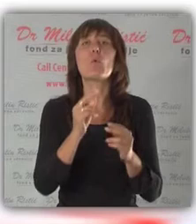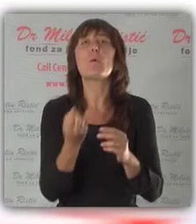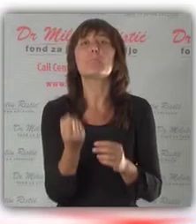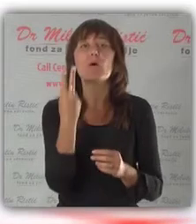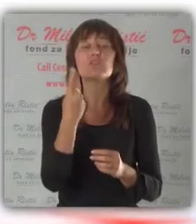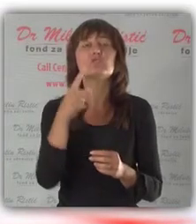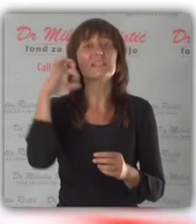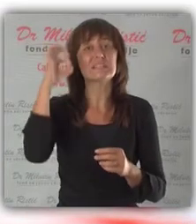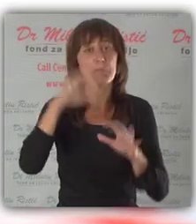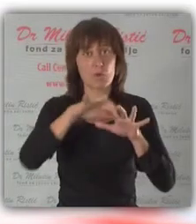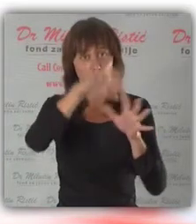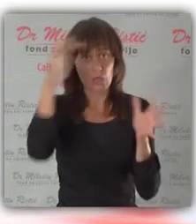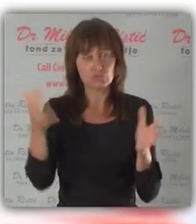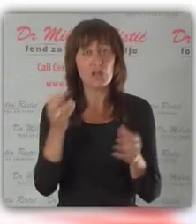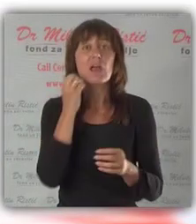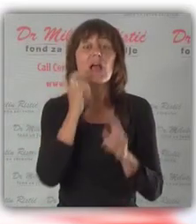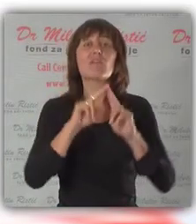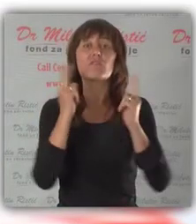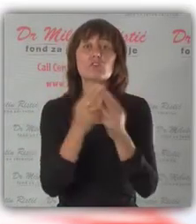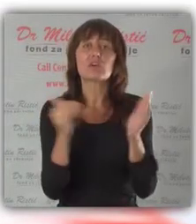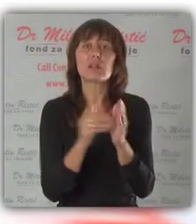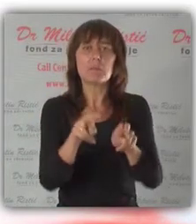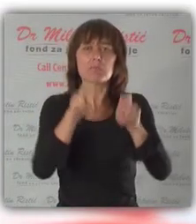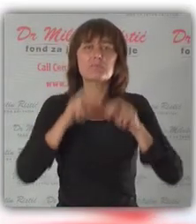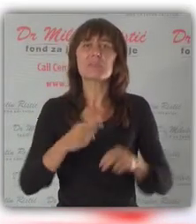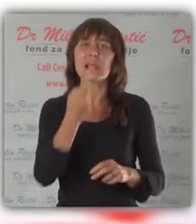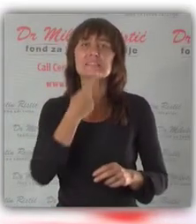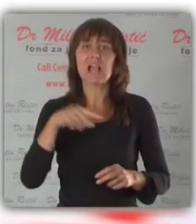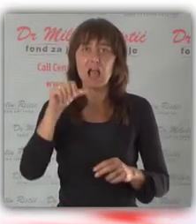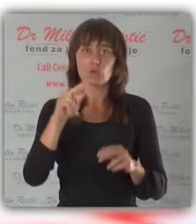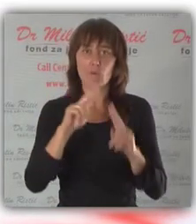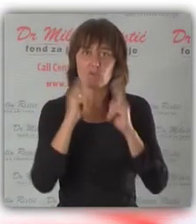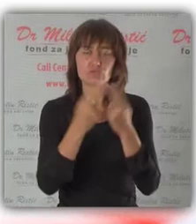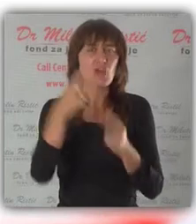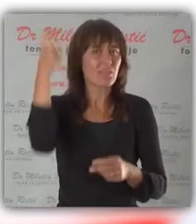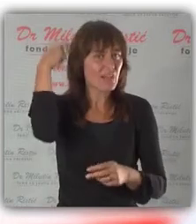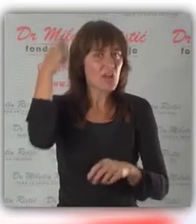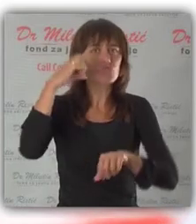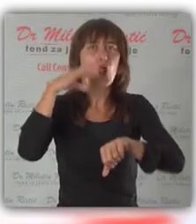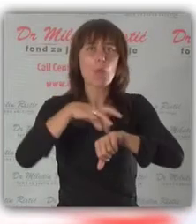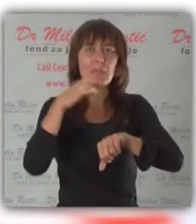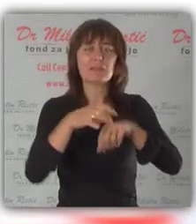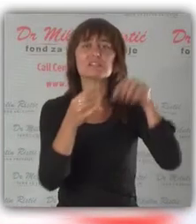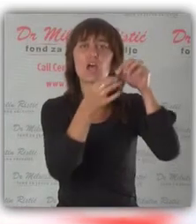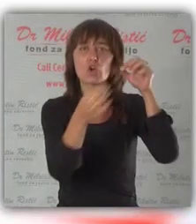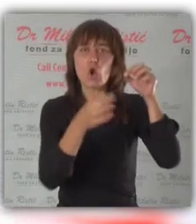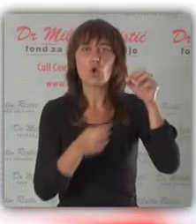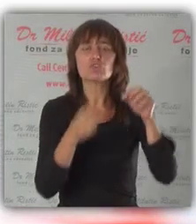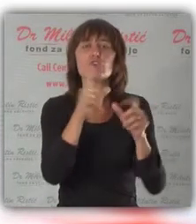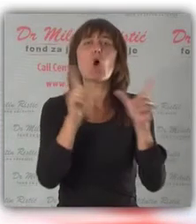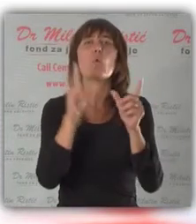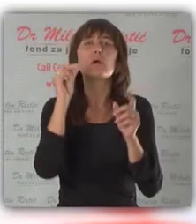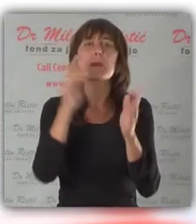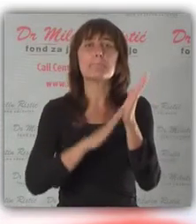sem naravno u količini. A kada je u pitanju voće, treba izbjegavati slatko voće, znači trešnje, lubenice,